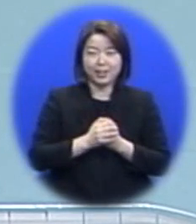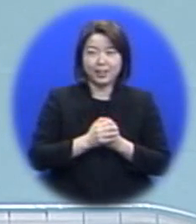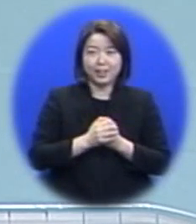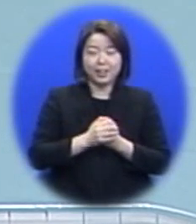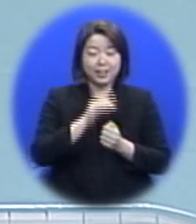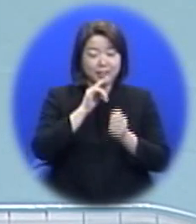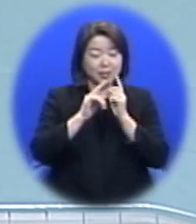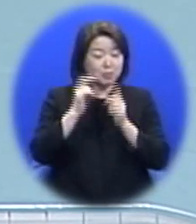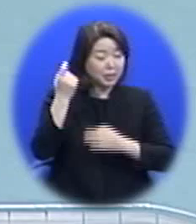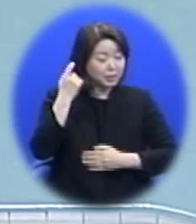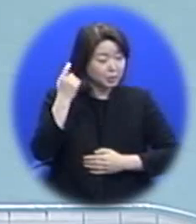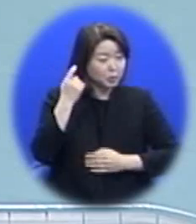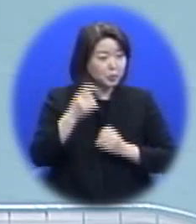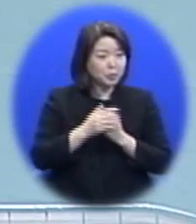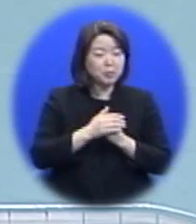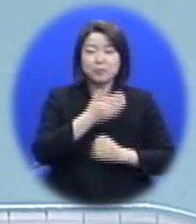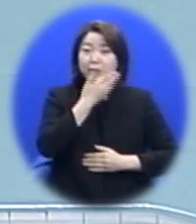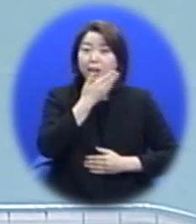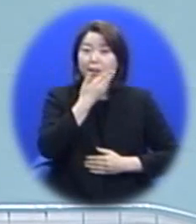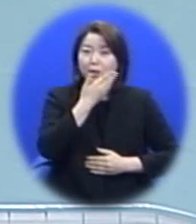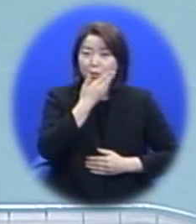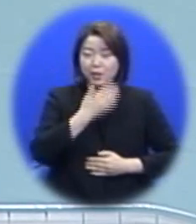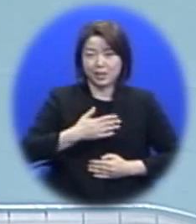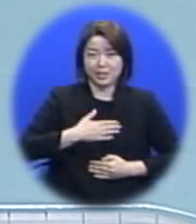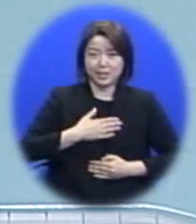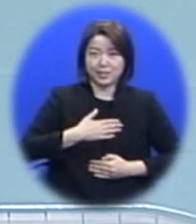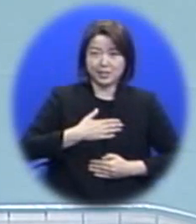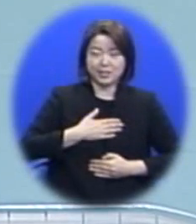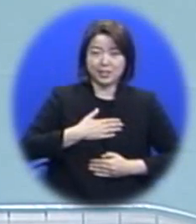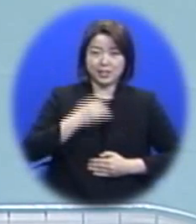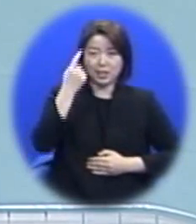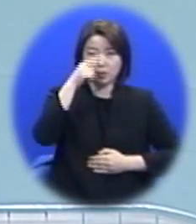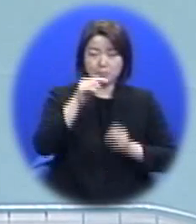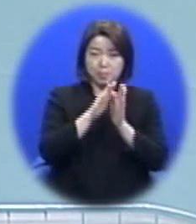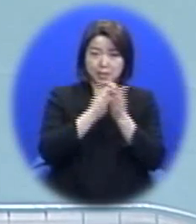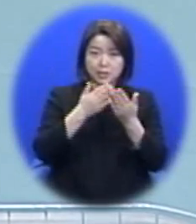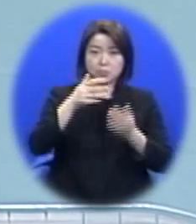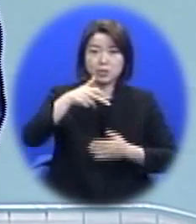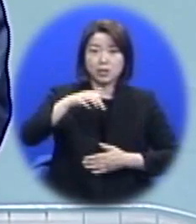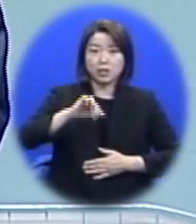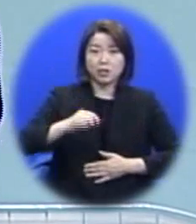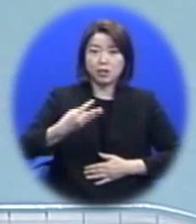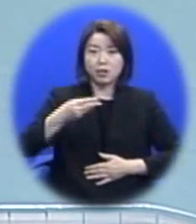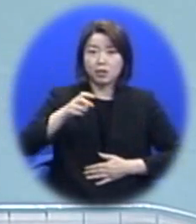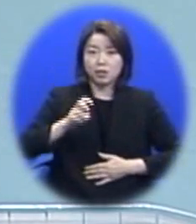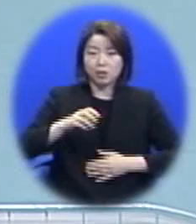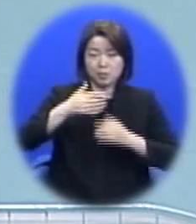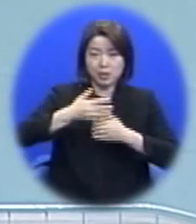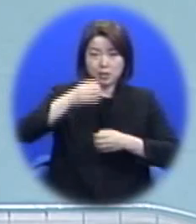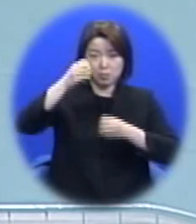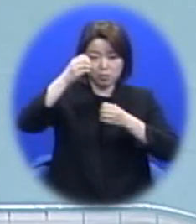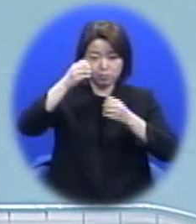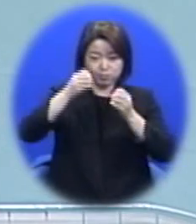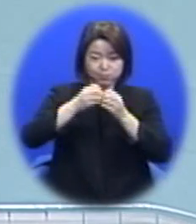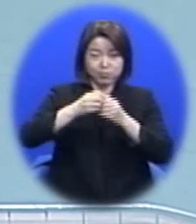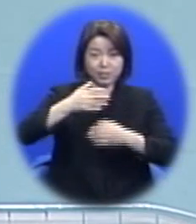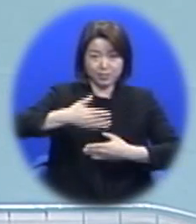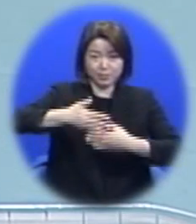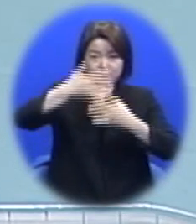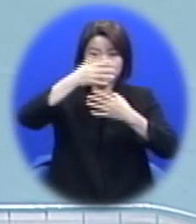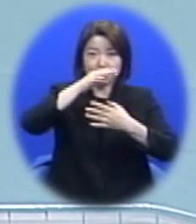듣고 참 귀여워서 제가 컬럼에다가 썼더니 금방 댓글이 하나